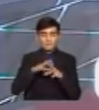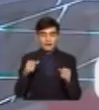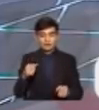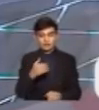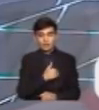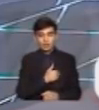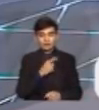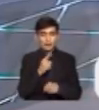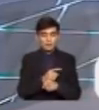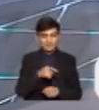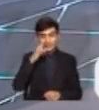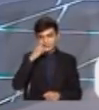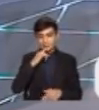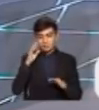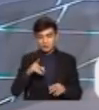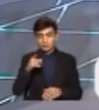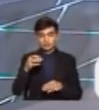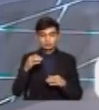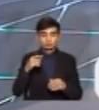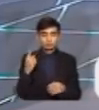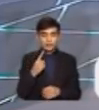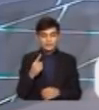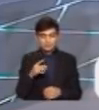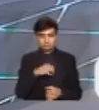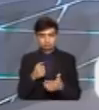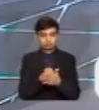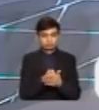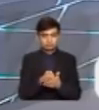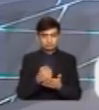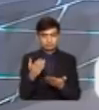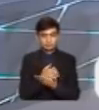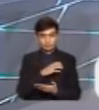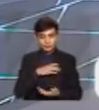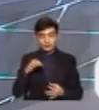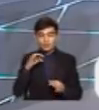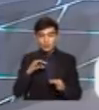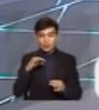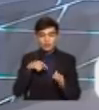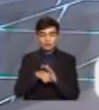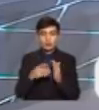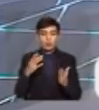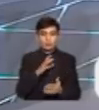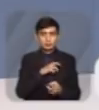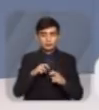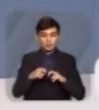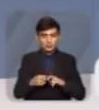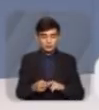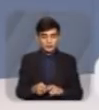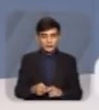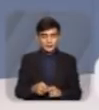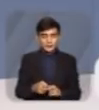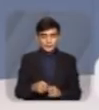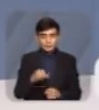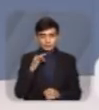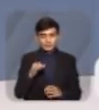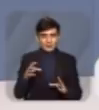Казахстане. Не кажется ли вам, да, что эта ситуация схожа, как мы повторяемся? Ну... Вообще, какой может быть компромисс здесь? Схоже,